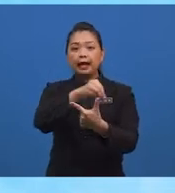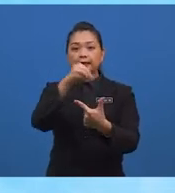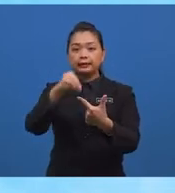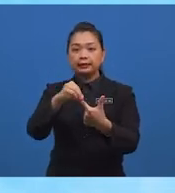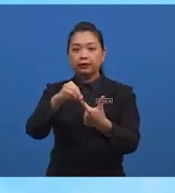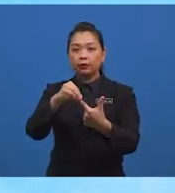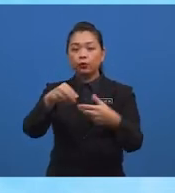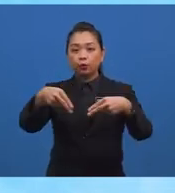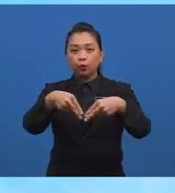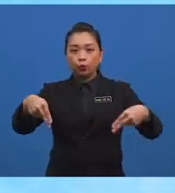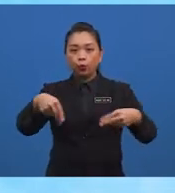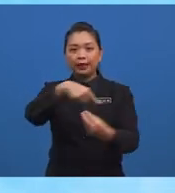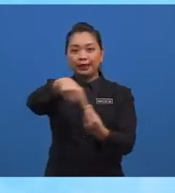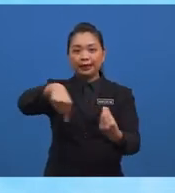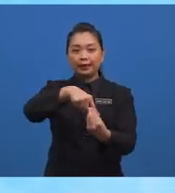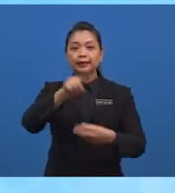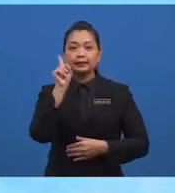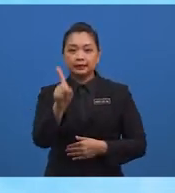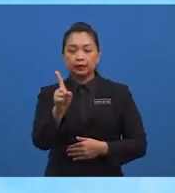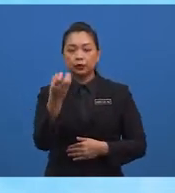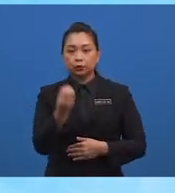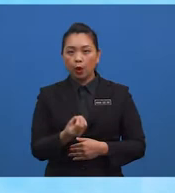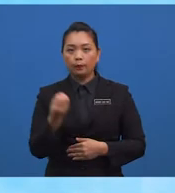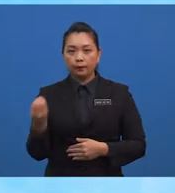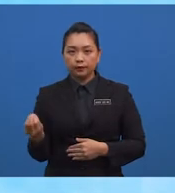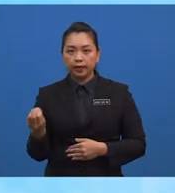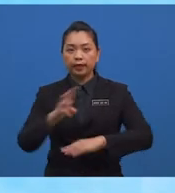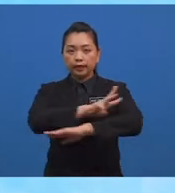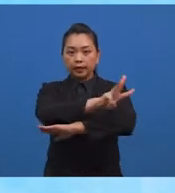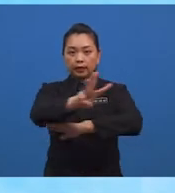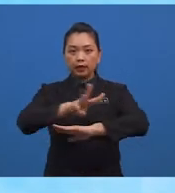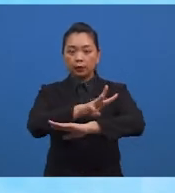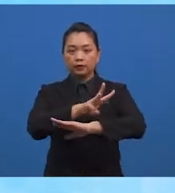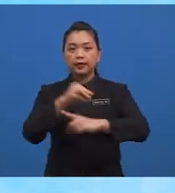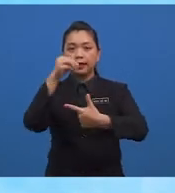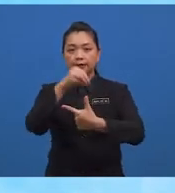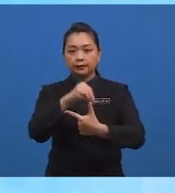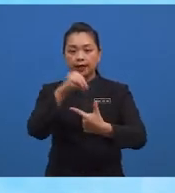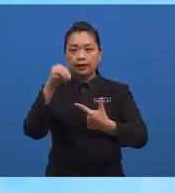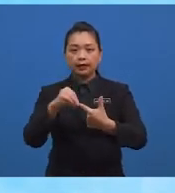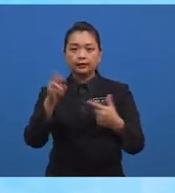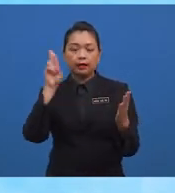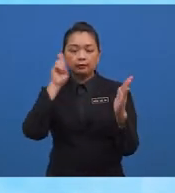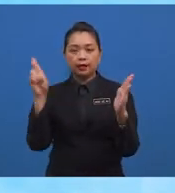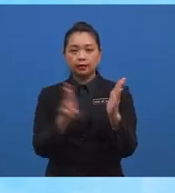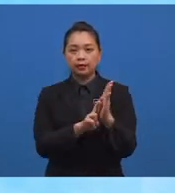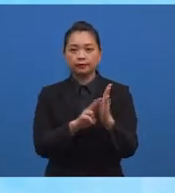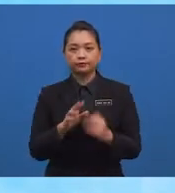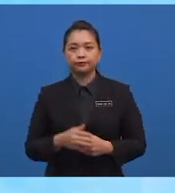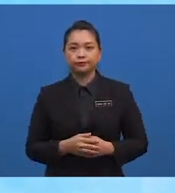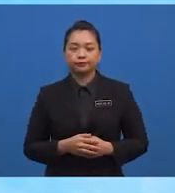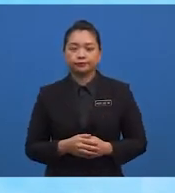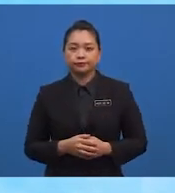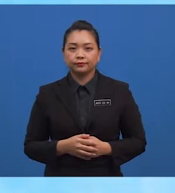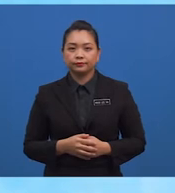keliling atau ukur lilit sesuatu objek, kawasan atau